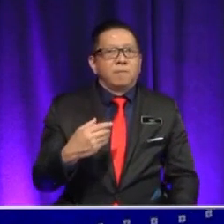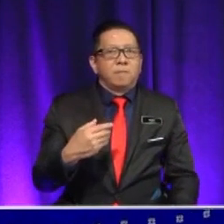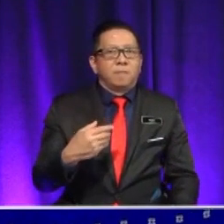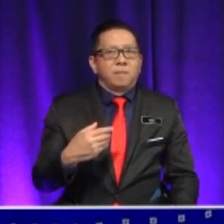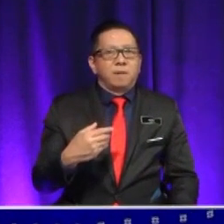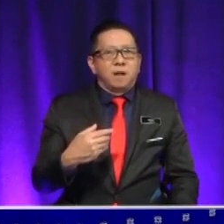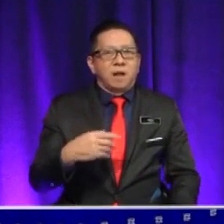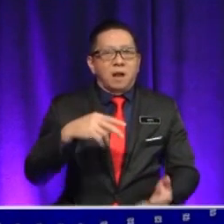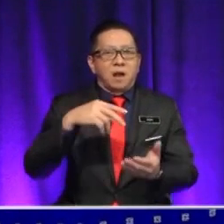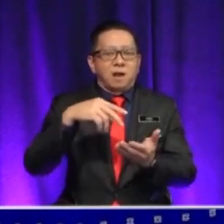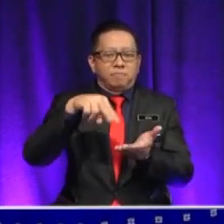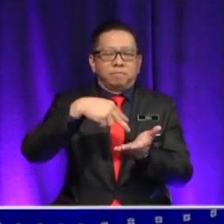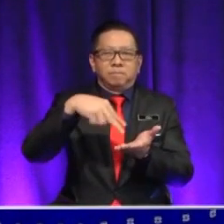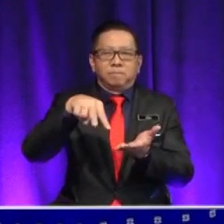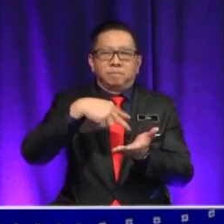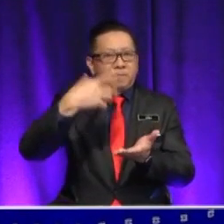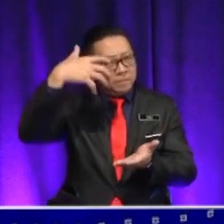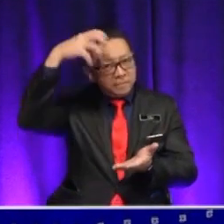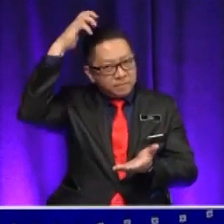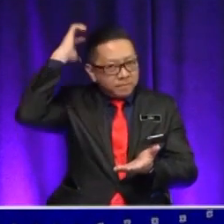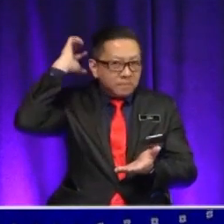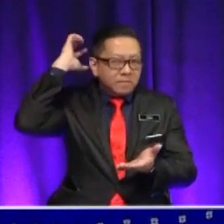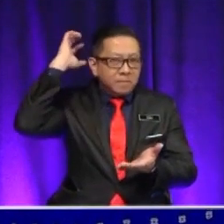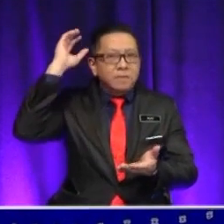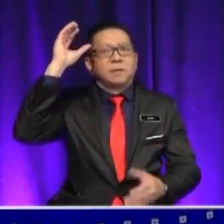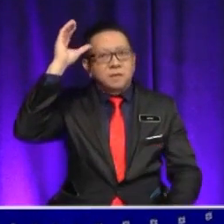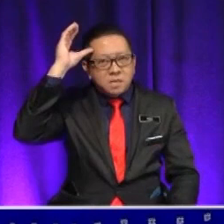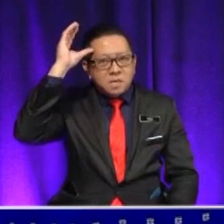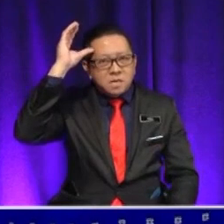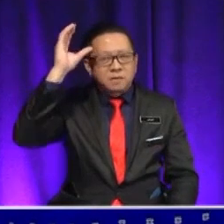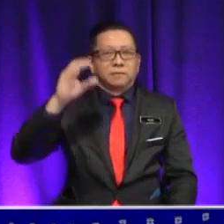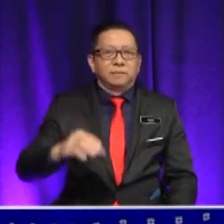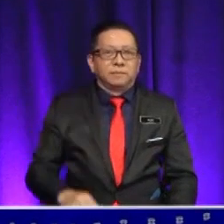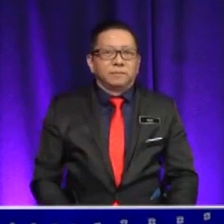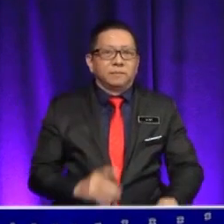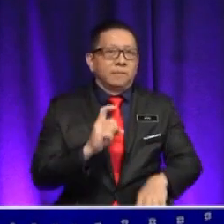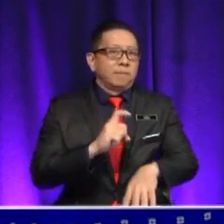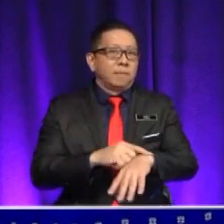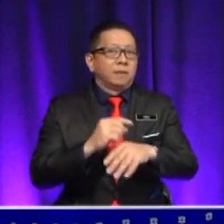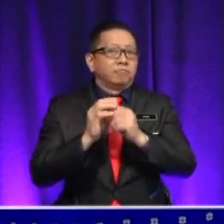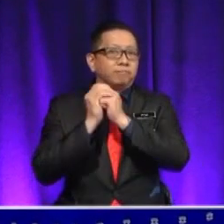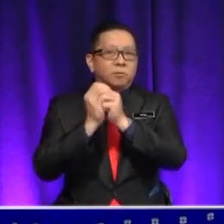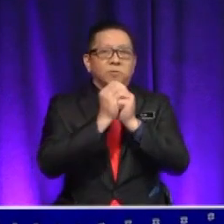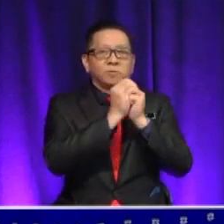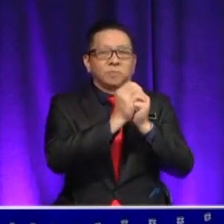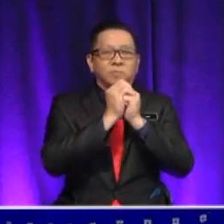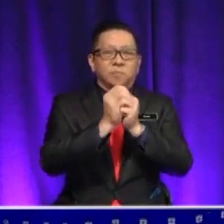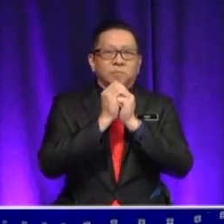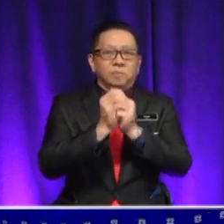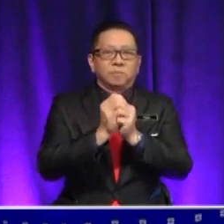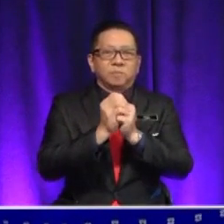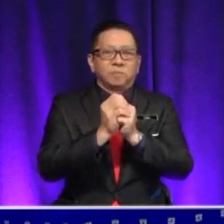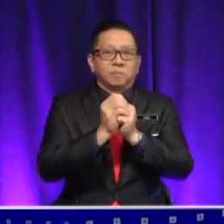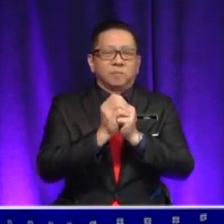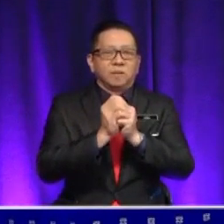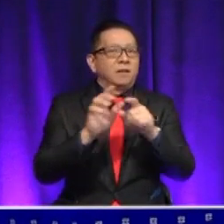tarian singa. Okey, tarian singa yang dilakukan oleh kaum Cina sewaktu sambutan Tahun Baru Cina. Jadi, sebagai rakyat